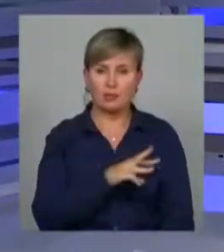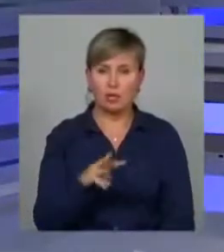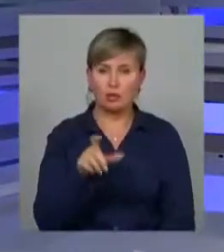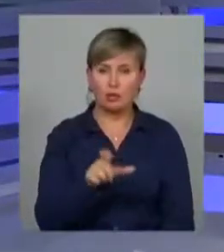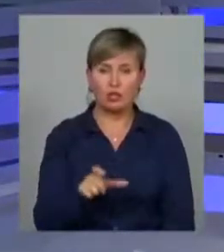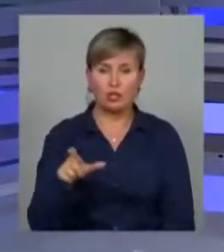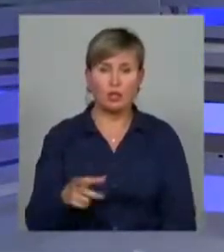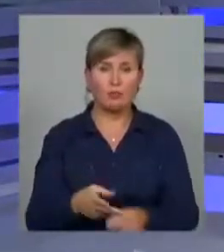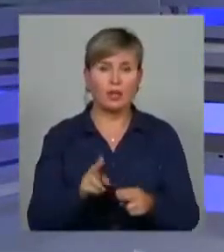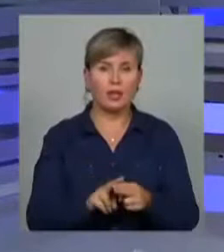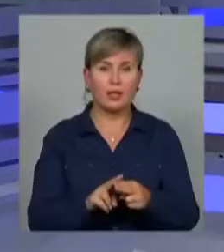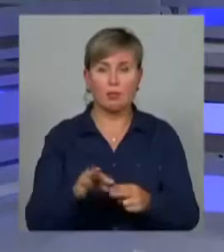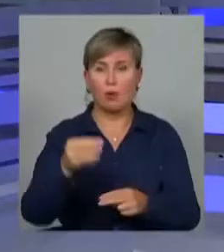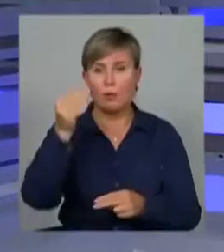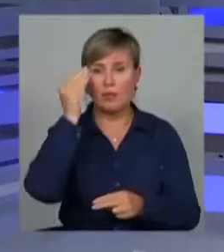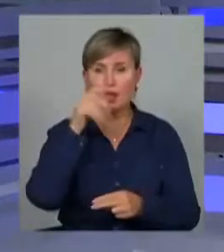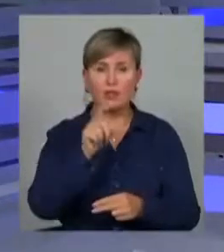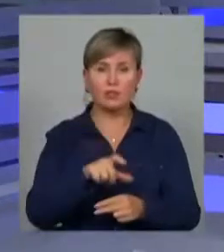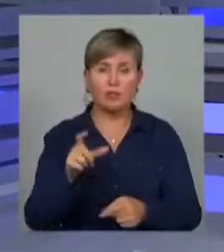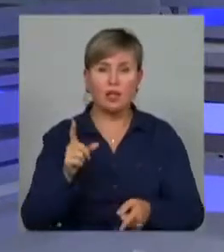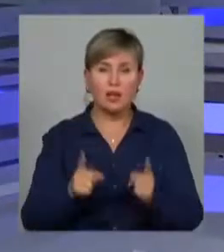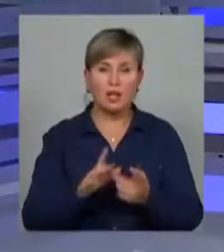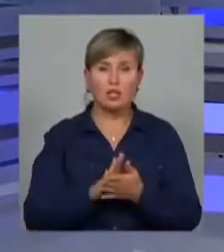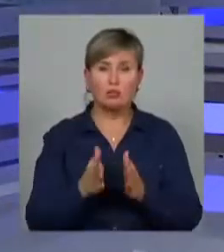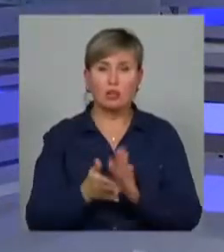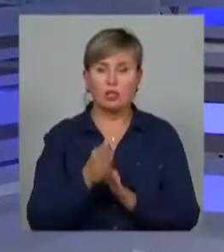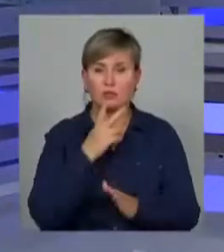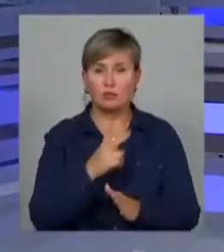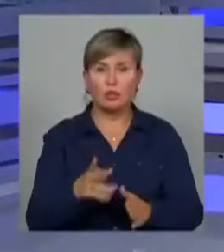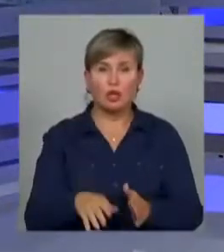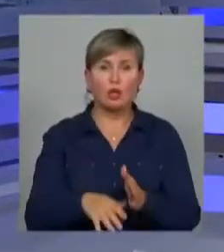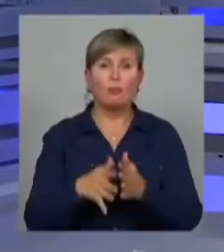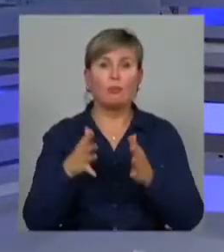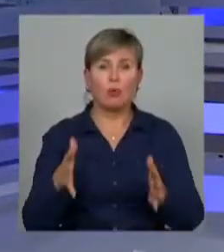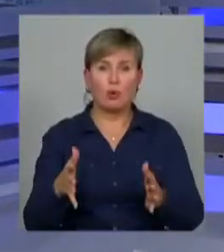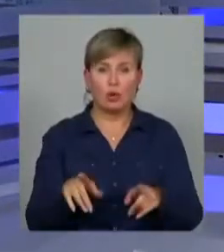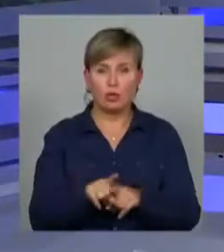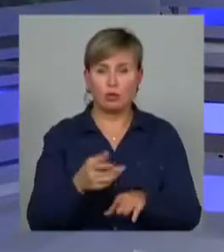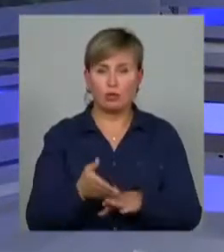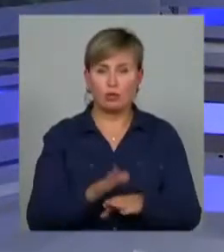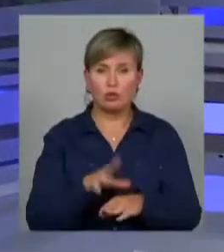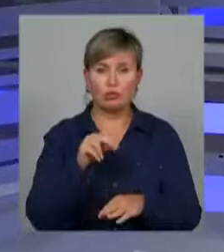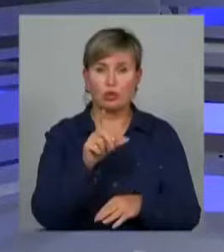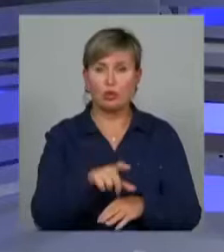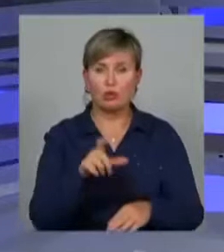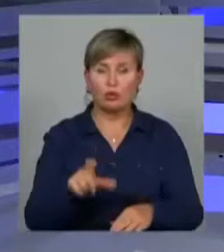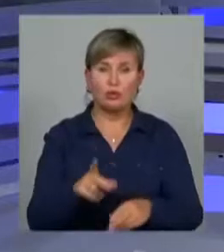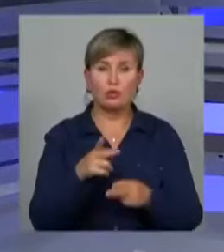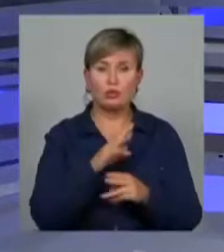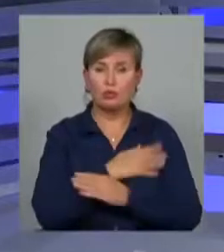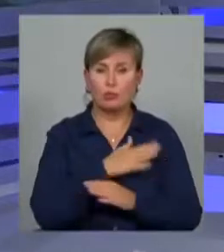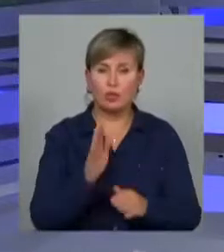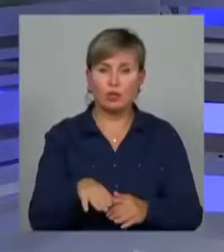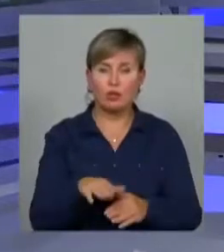человек. При этом, по мнению экспертов, реальная ситуация выглядит гораздо более драматичной. Число людей, скончавшихся от ковида, может